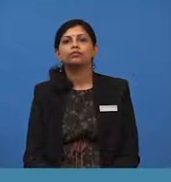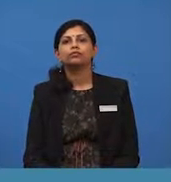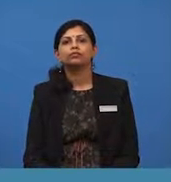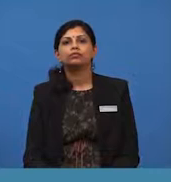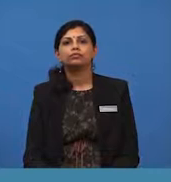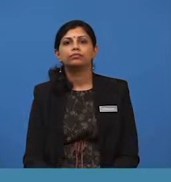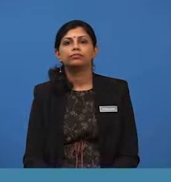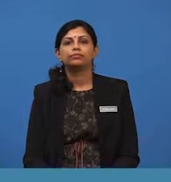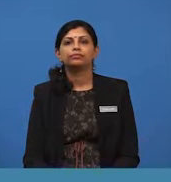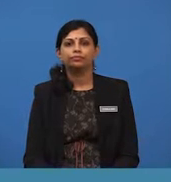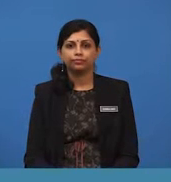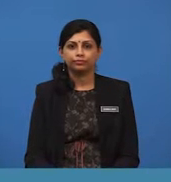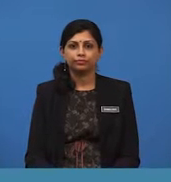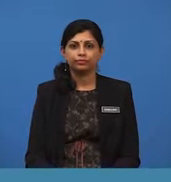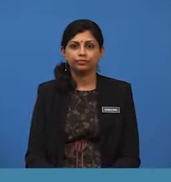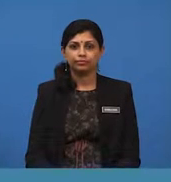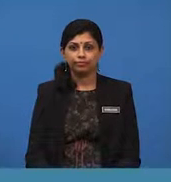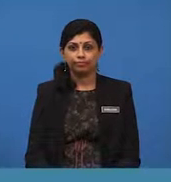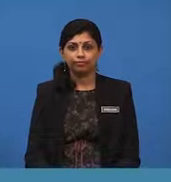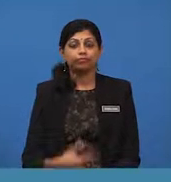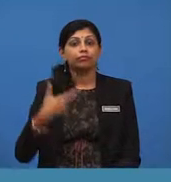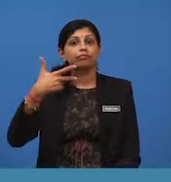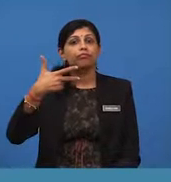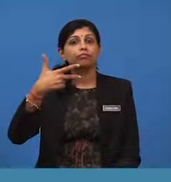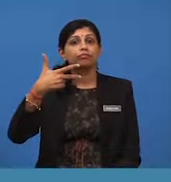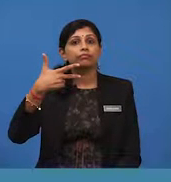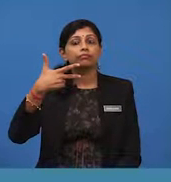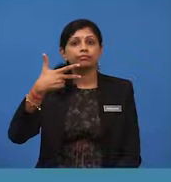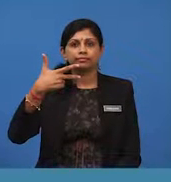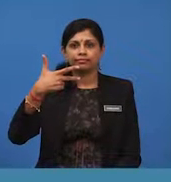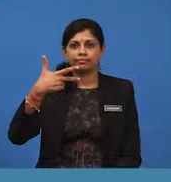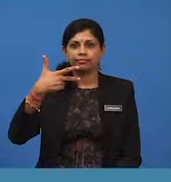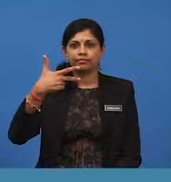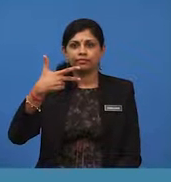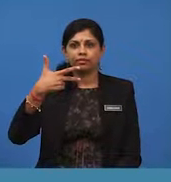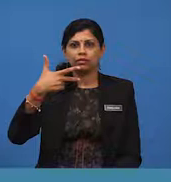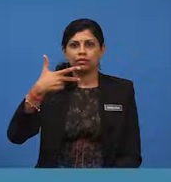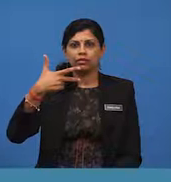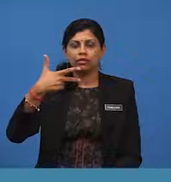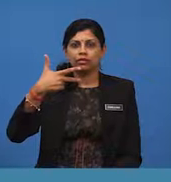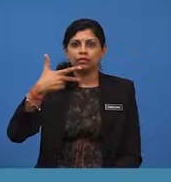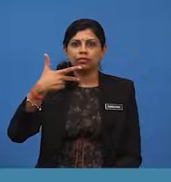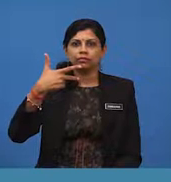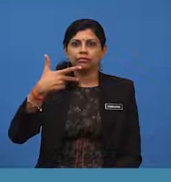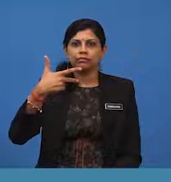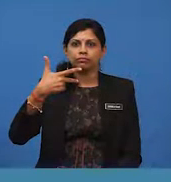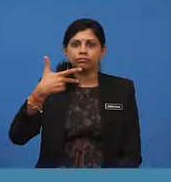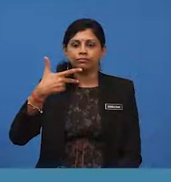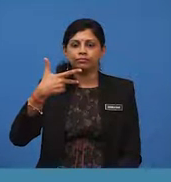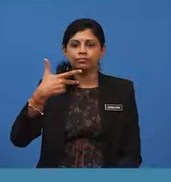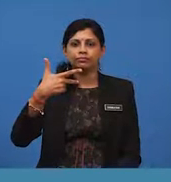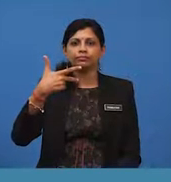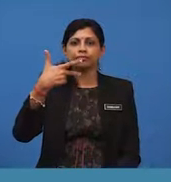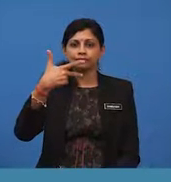Ya, seperti contoh sebelumnya, kita masih menggunakan petua tangan kanan Fleming